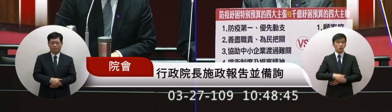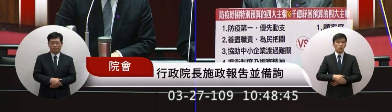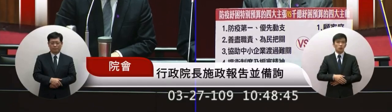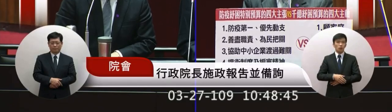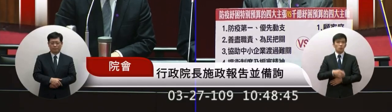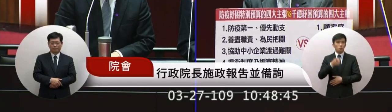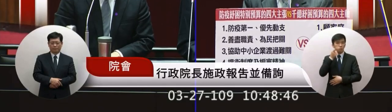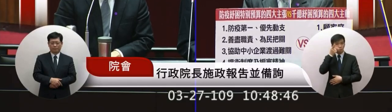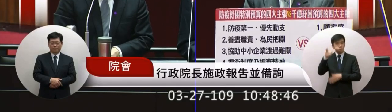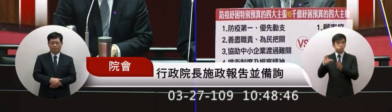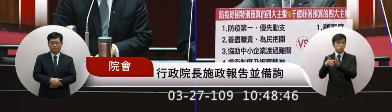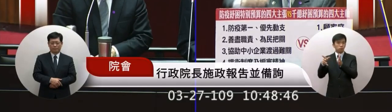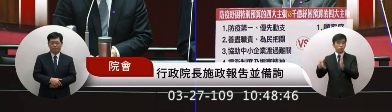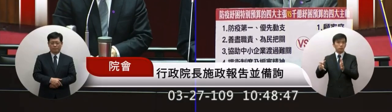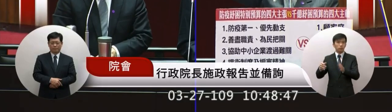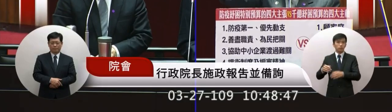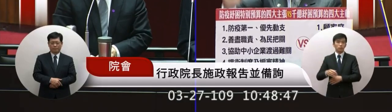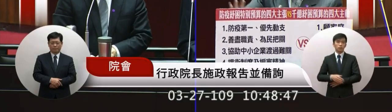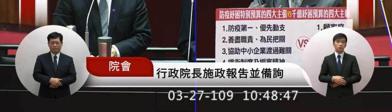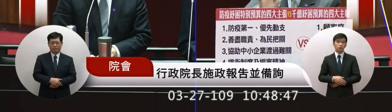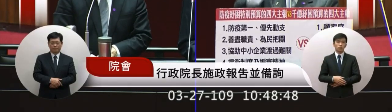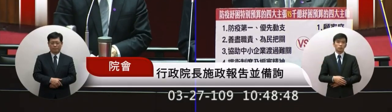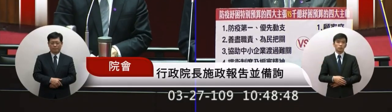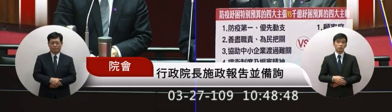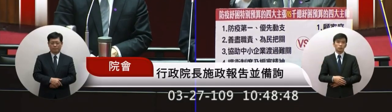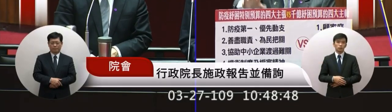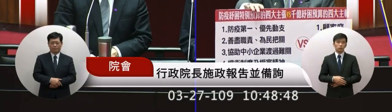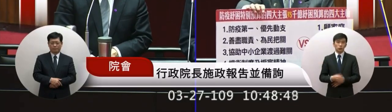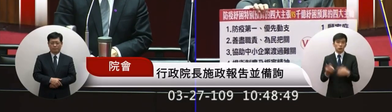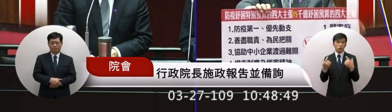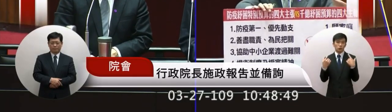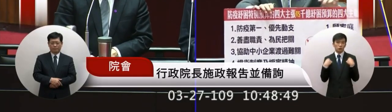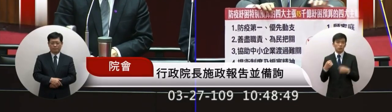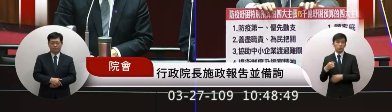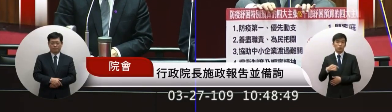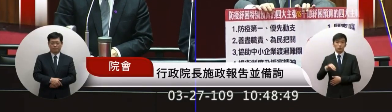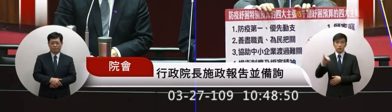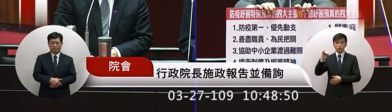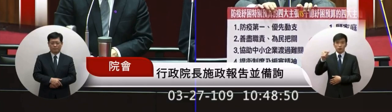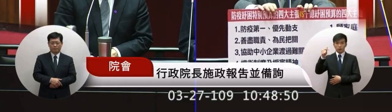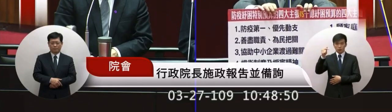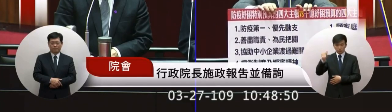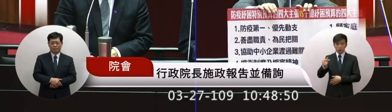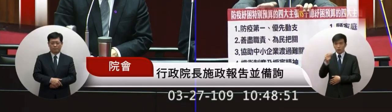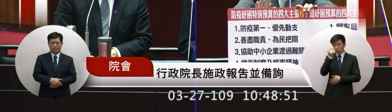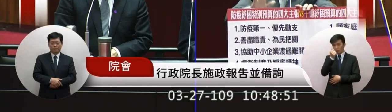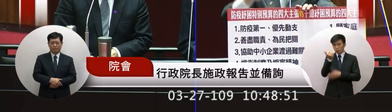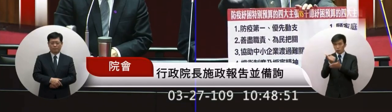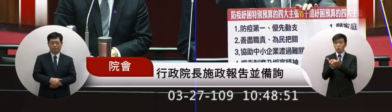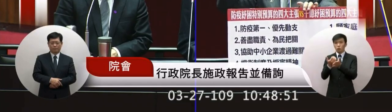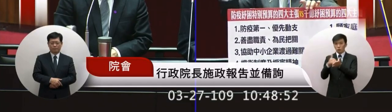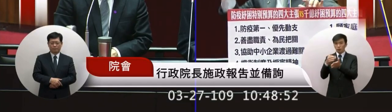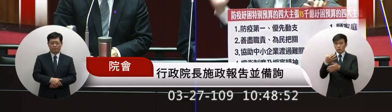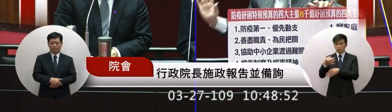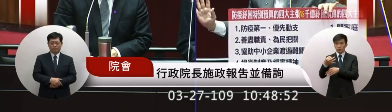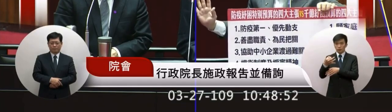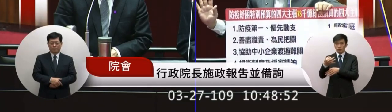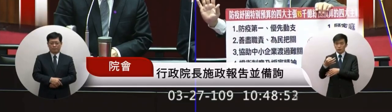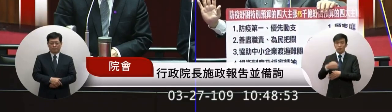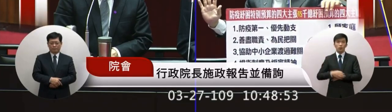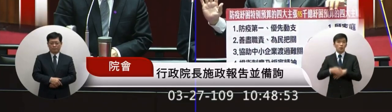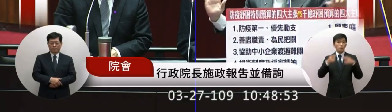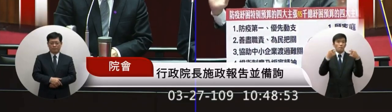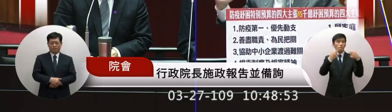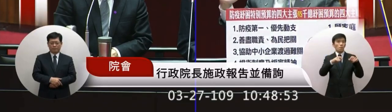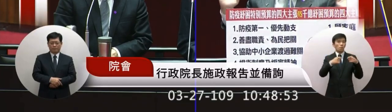间，你会当将整个1000亿的特别医生。用这简单